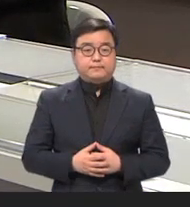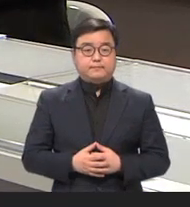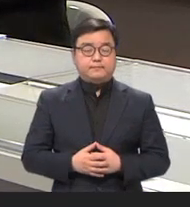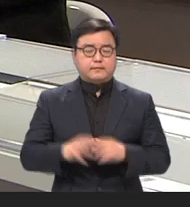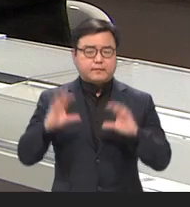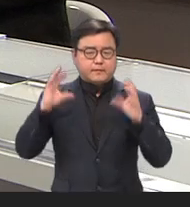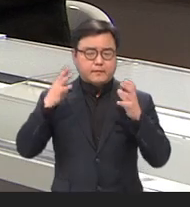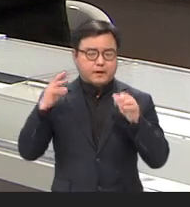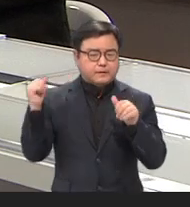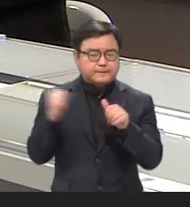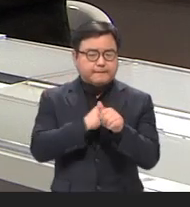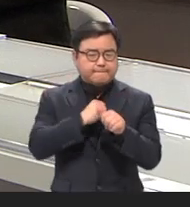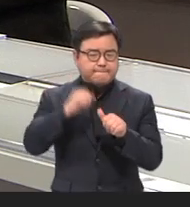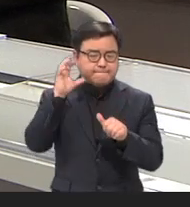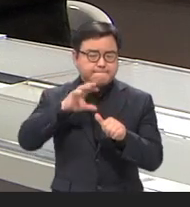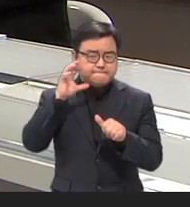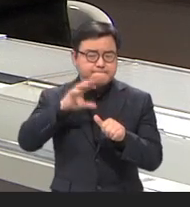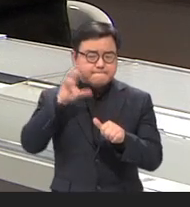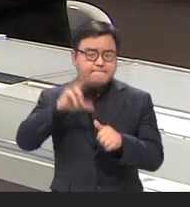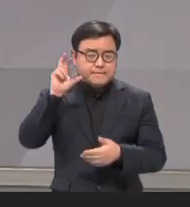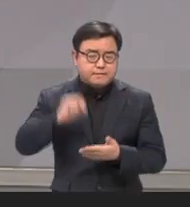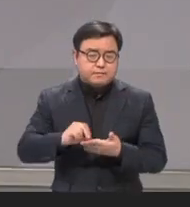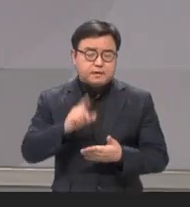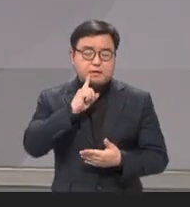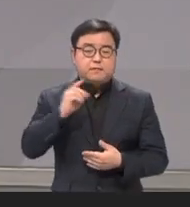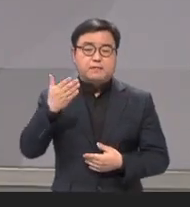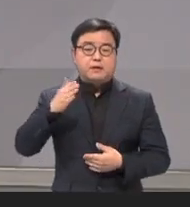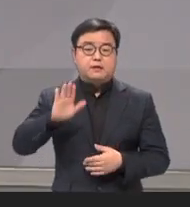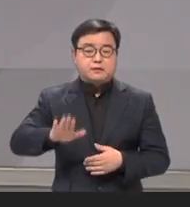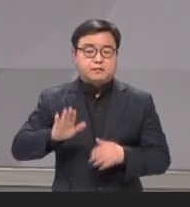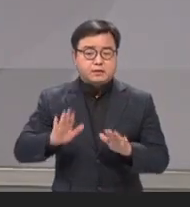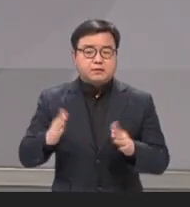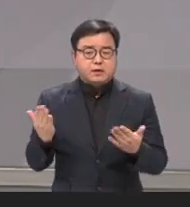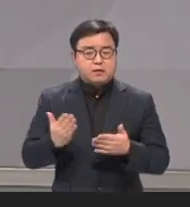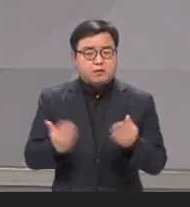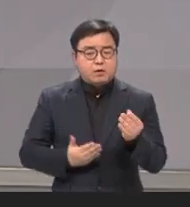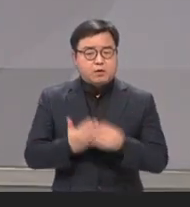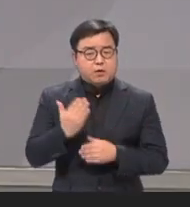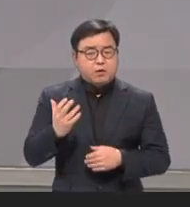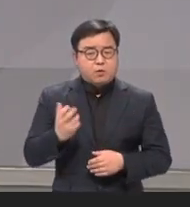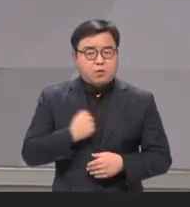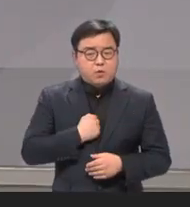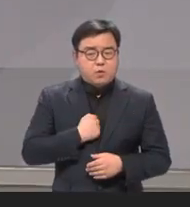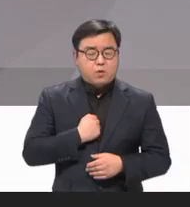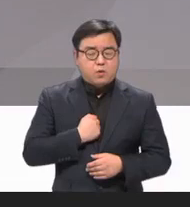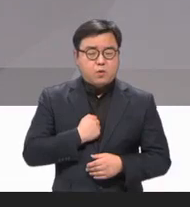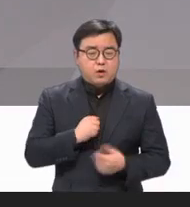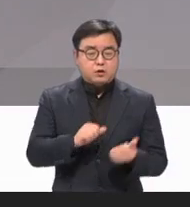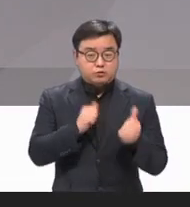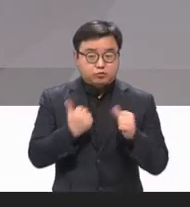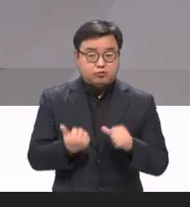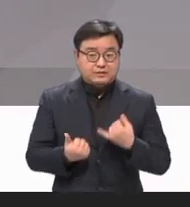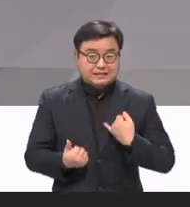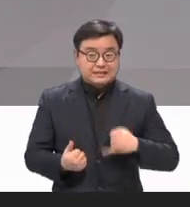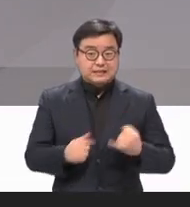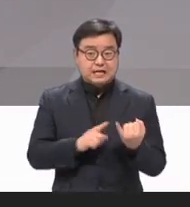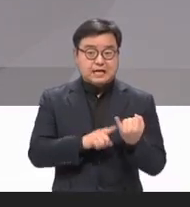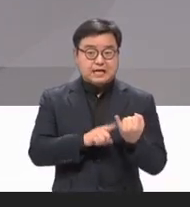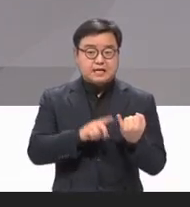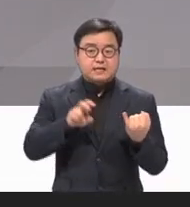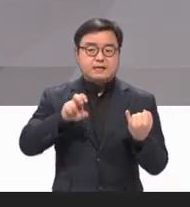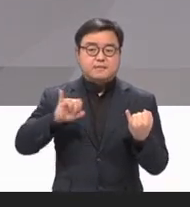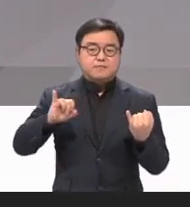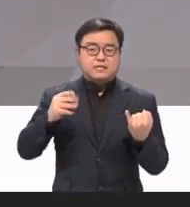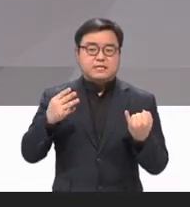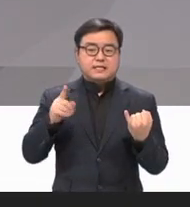자동 학대가 문제라고 해도 이번 사건은 가히 충격적입니다 숨진 딸을 미래가 될 때까지 방치해